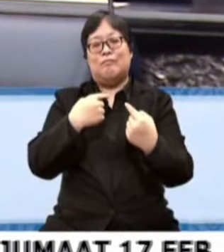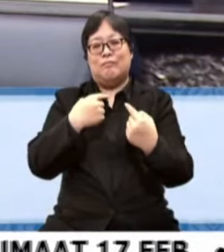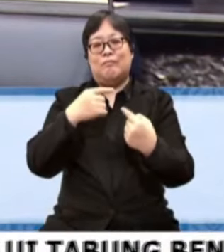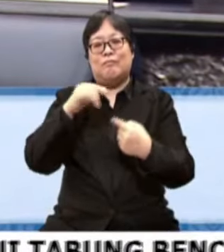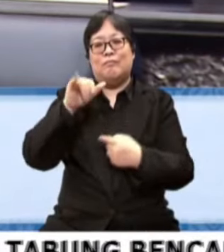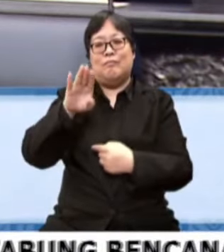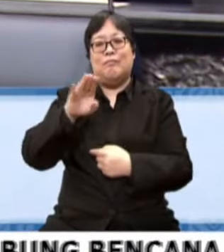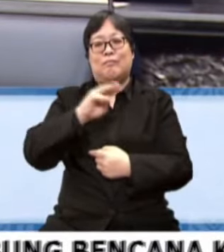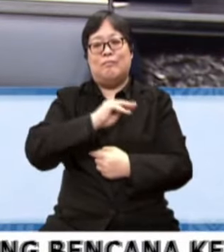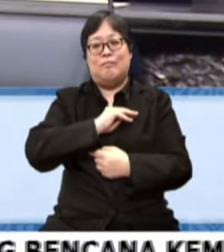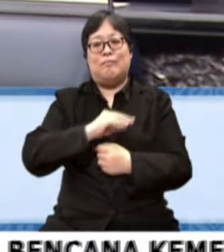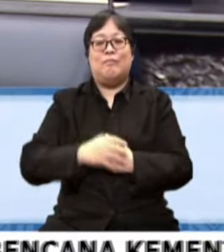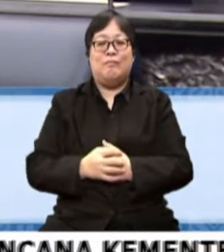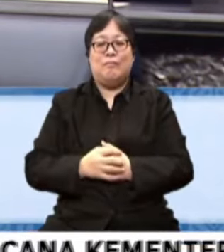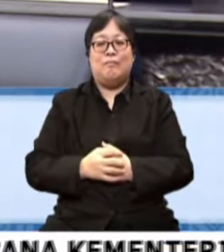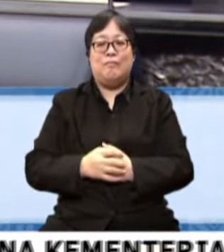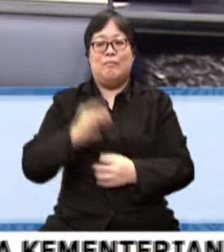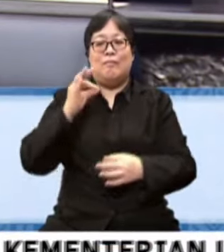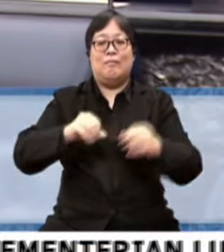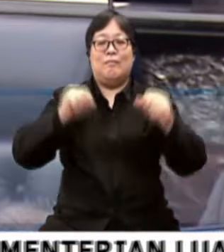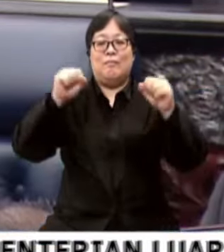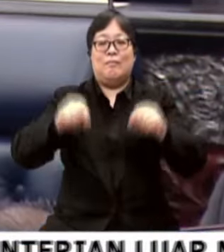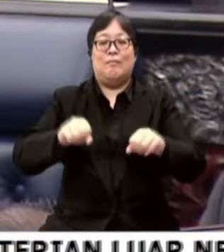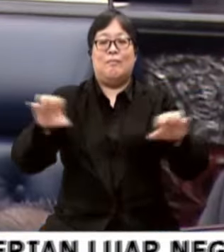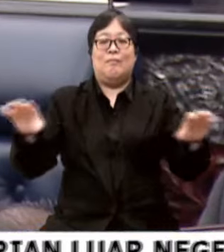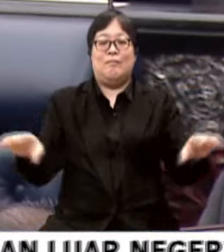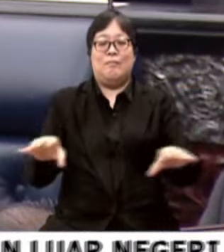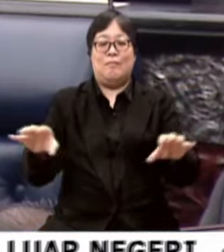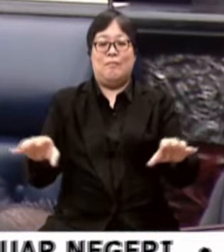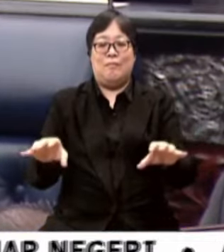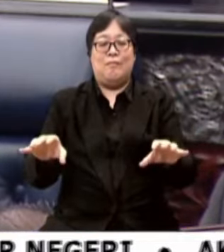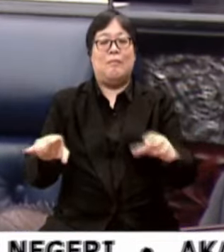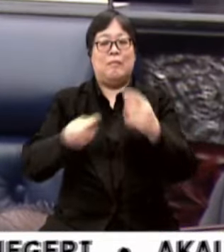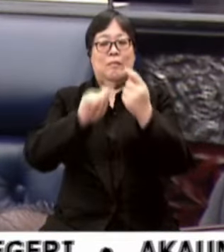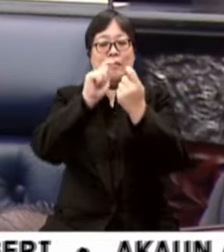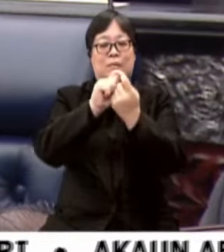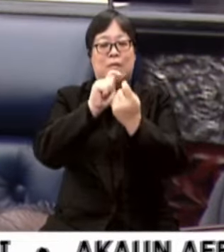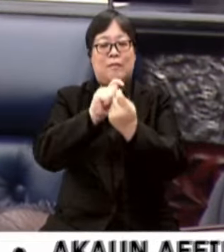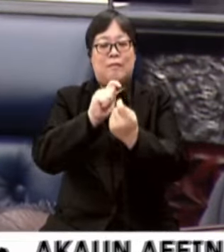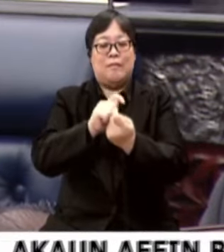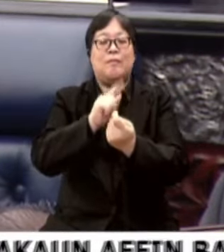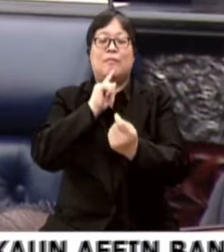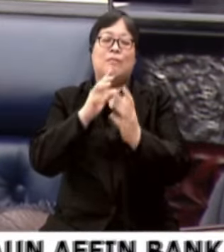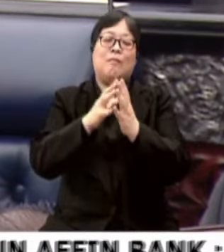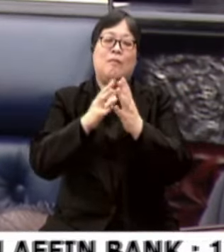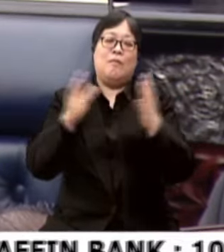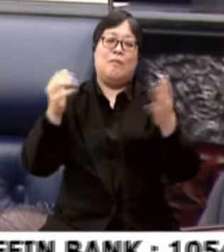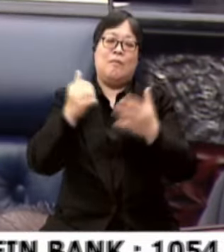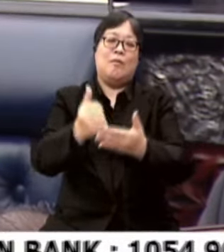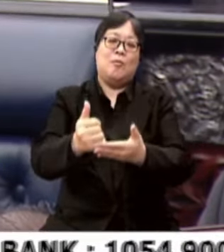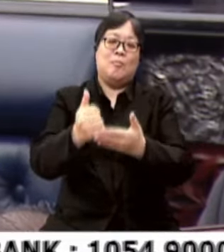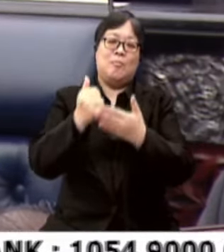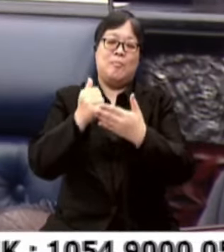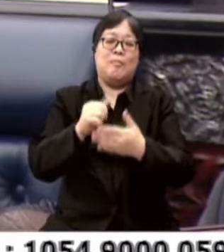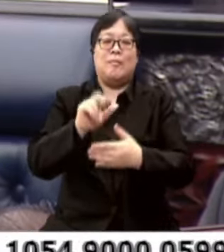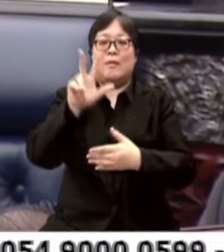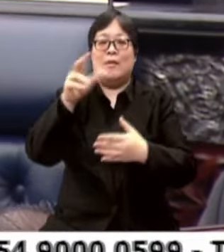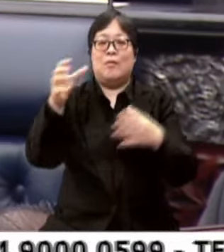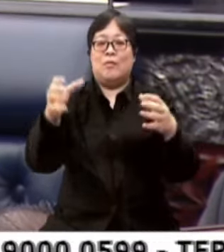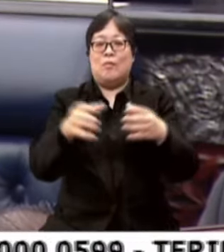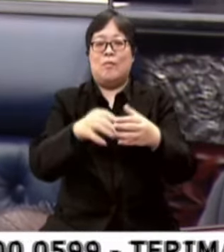menteri kalau ini boleh dilaksanakan dengan begitu spesifik ini akan banyak membantu kepada tiga golongan